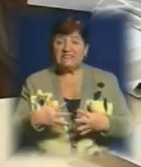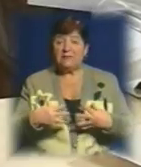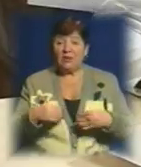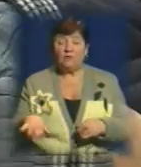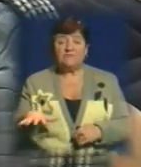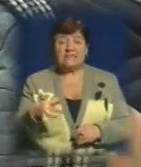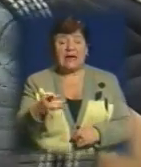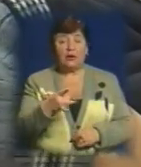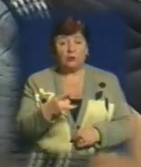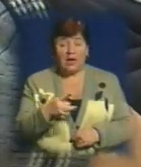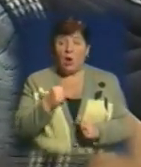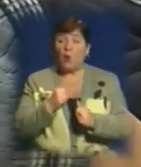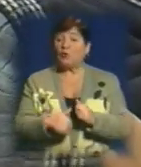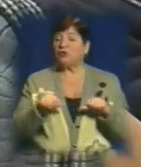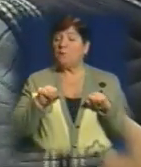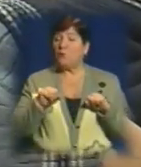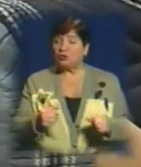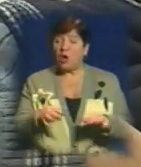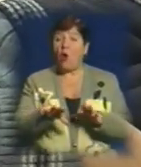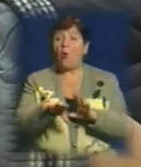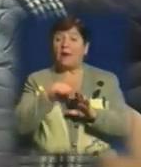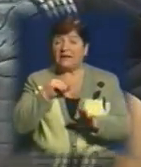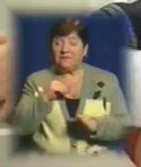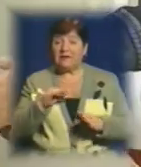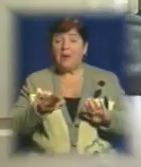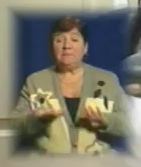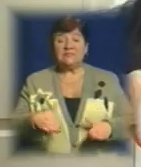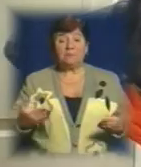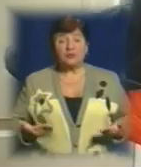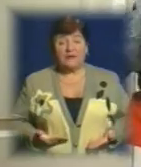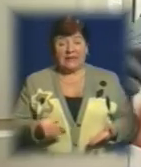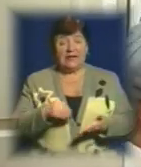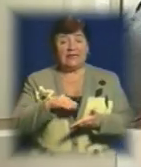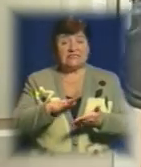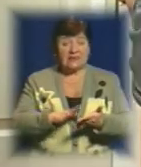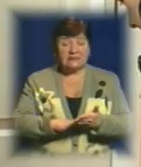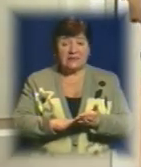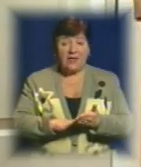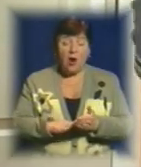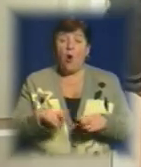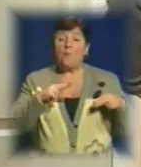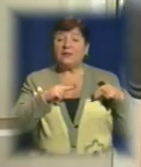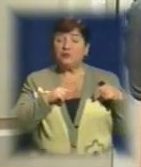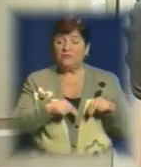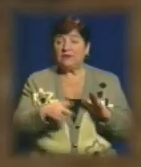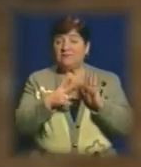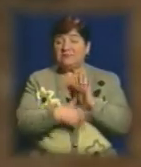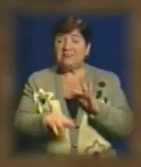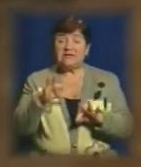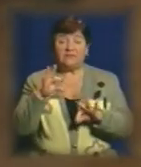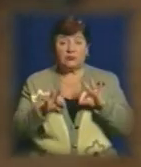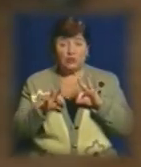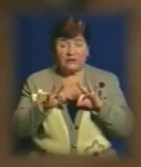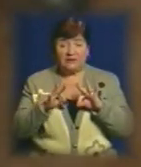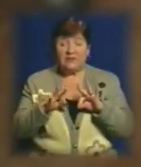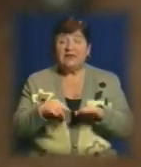усіх мікрорайонах. Кожен може обрати свого лікаря незалежно від місця проживання та реєстрації. Педіатр або терапевт буде опрацьовувати 80% медичних